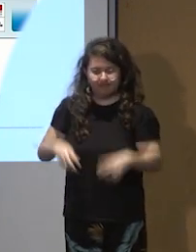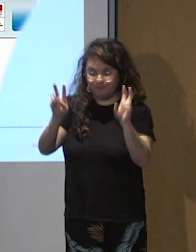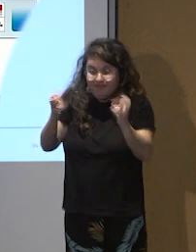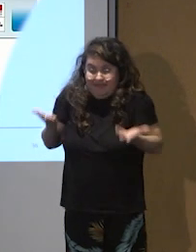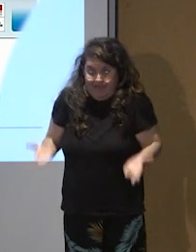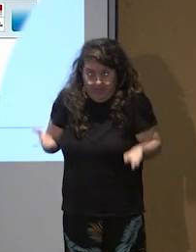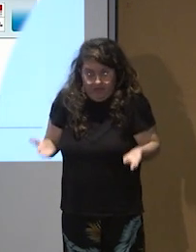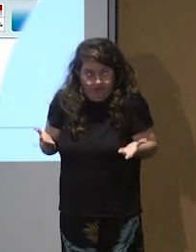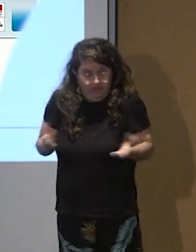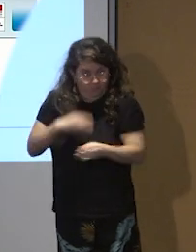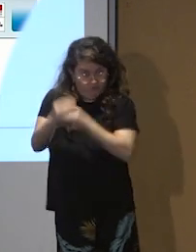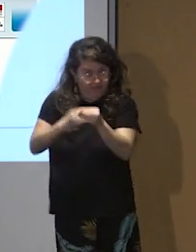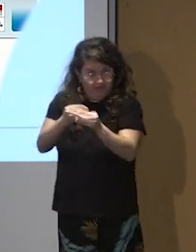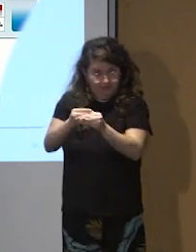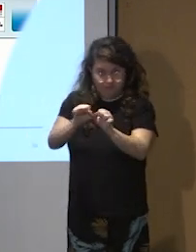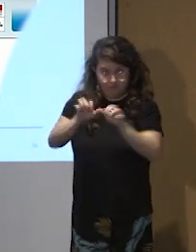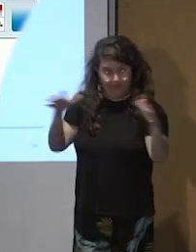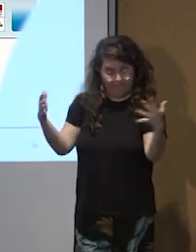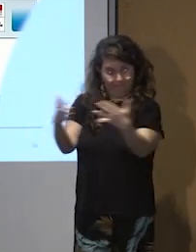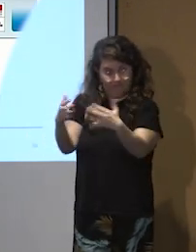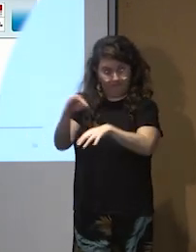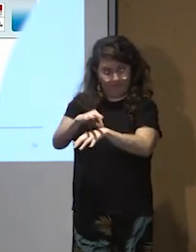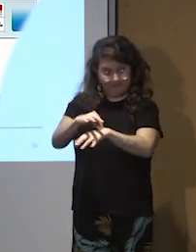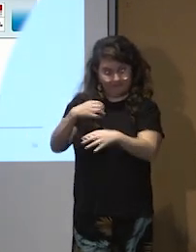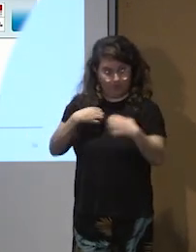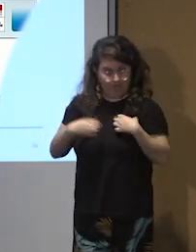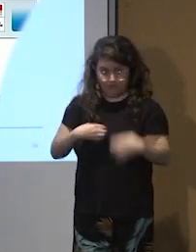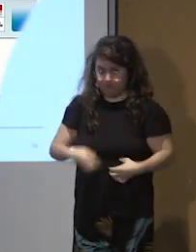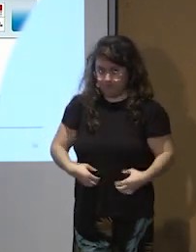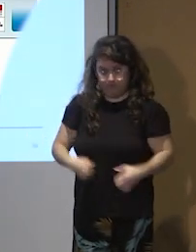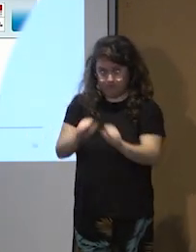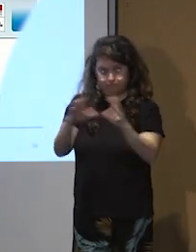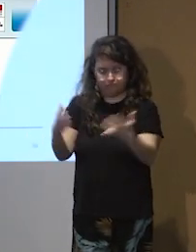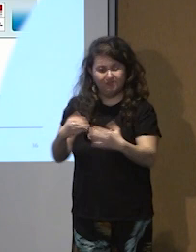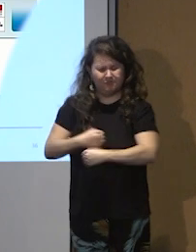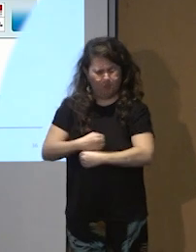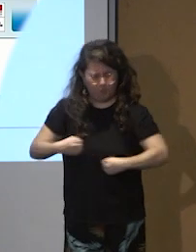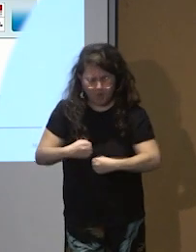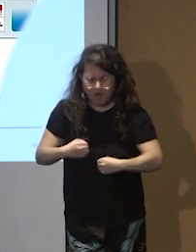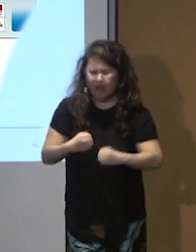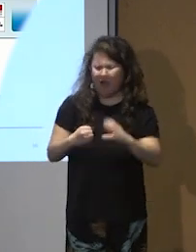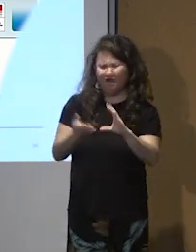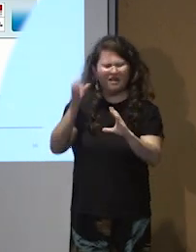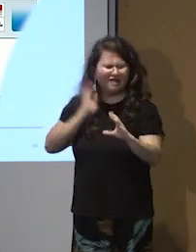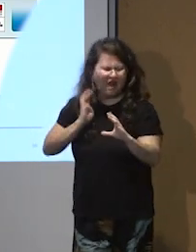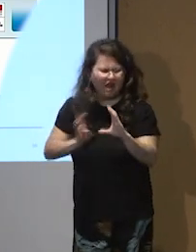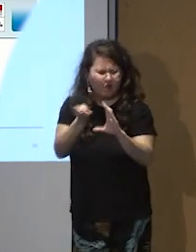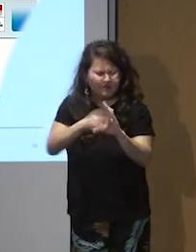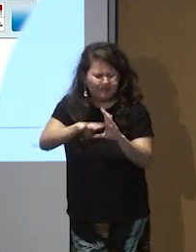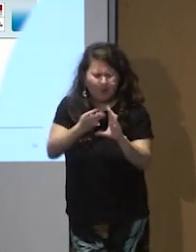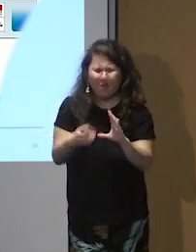épidémie mondiale de syndrome métabolique. Le poids, le cholestérol et puis le diabète. Les